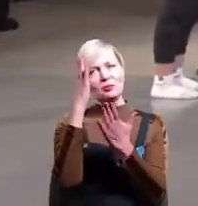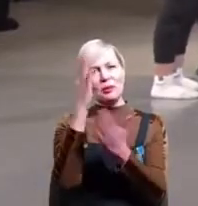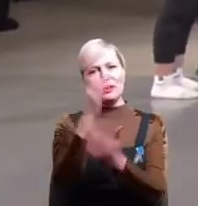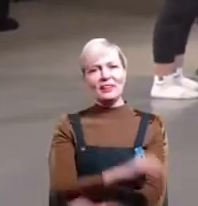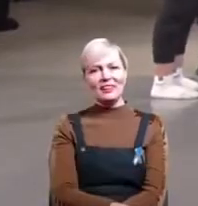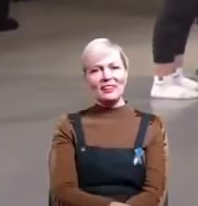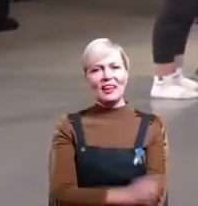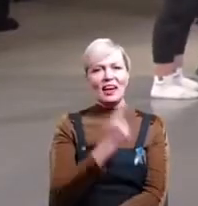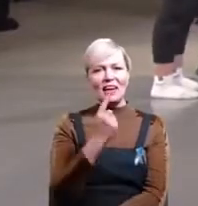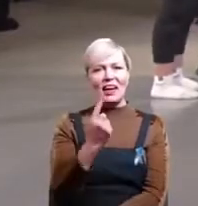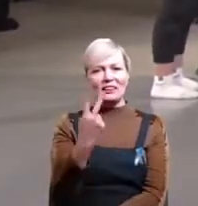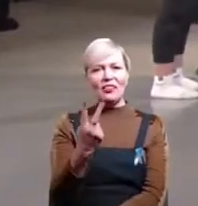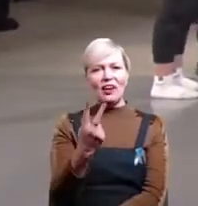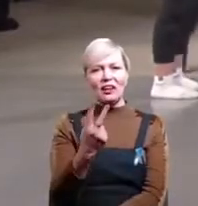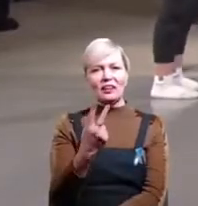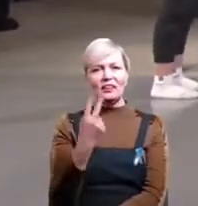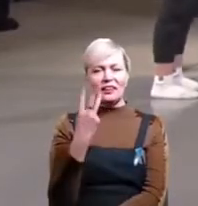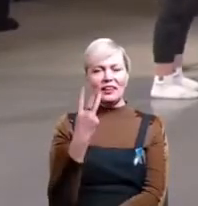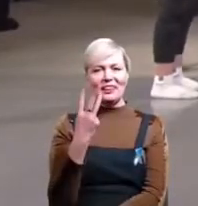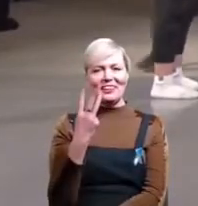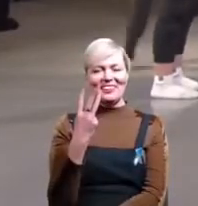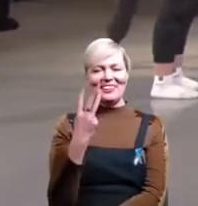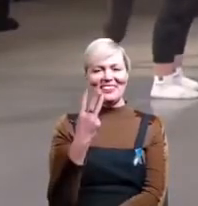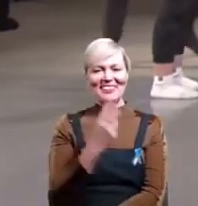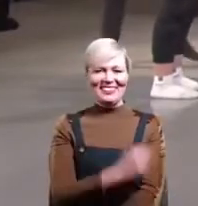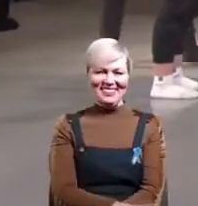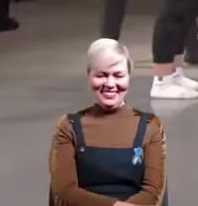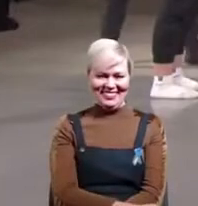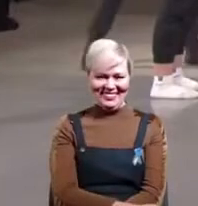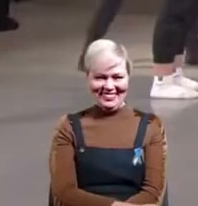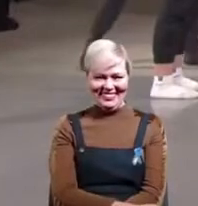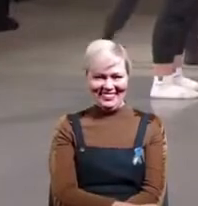Раз, два, три.